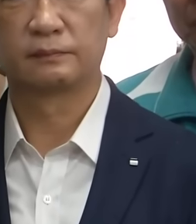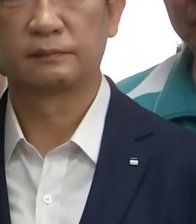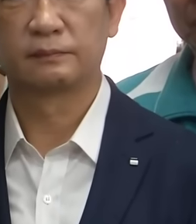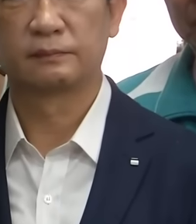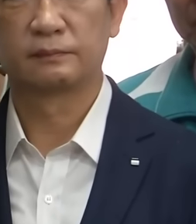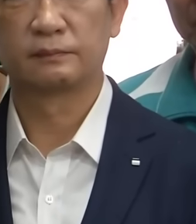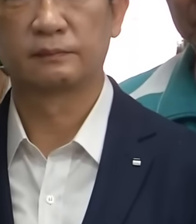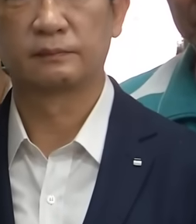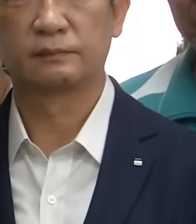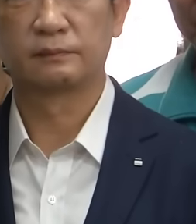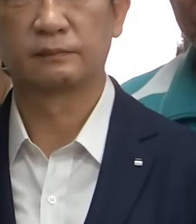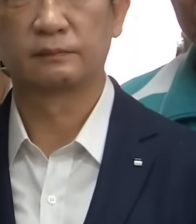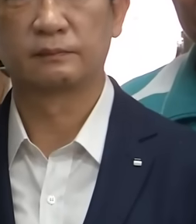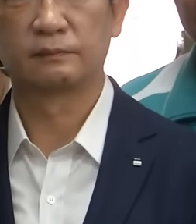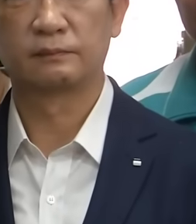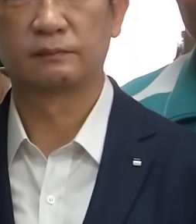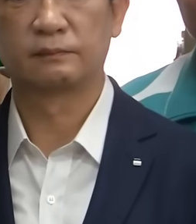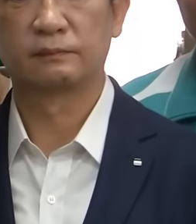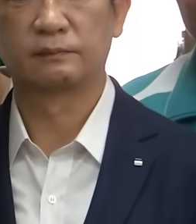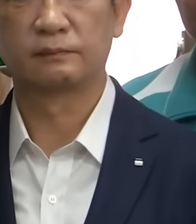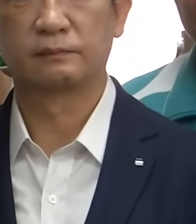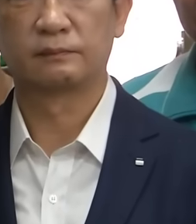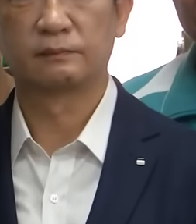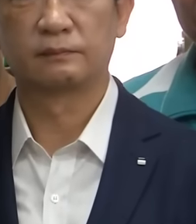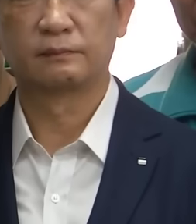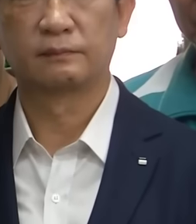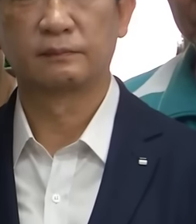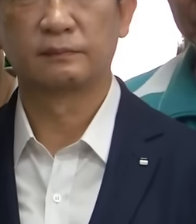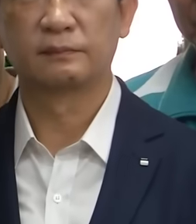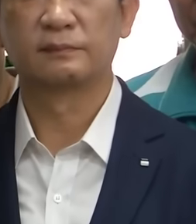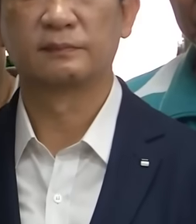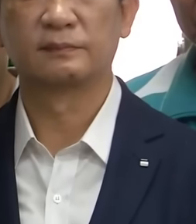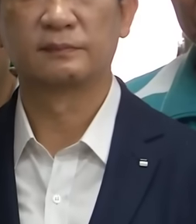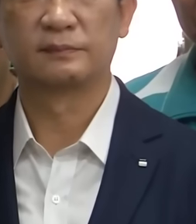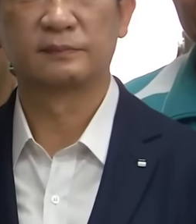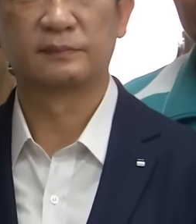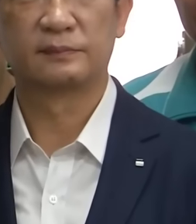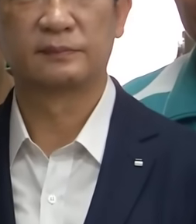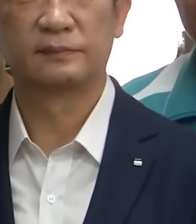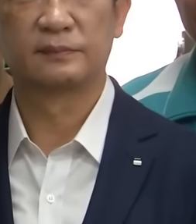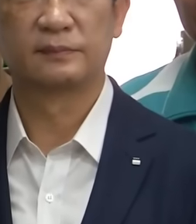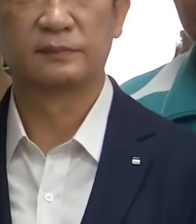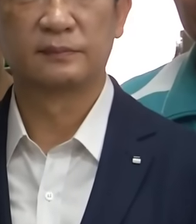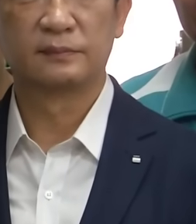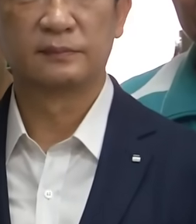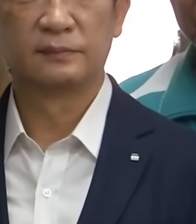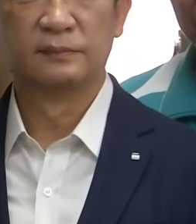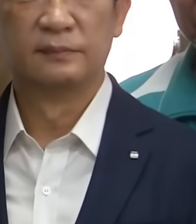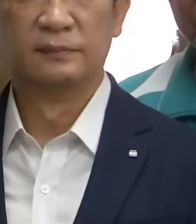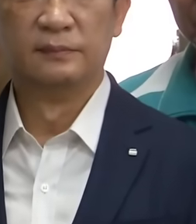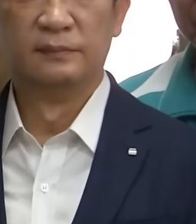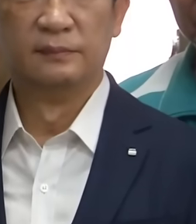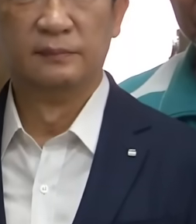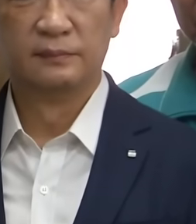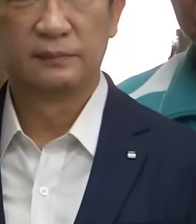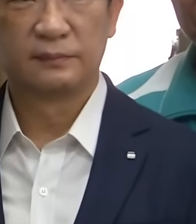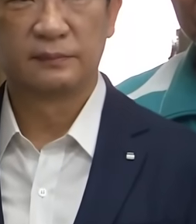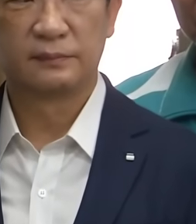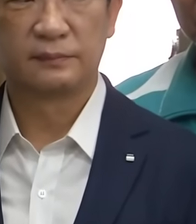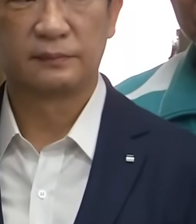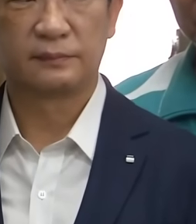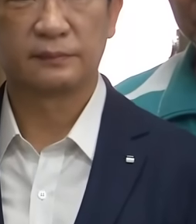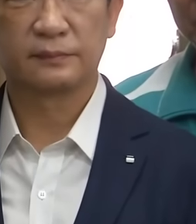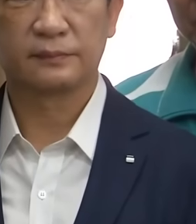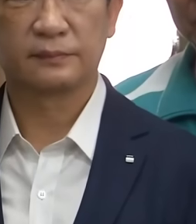波，影响区域的稳定，都不会为国际社会所接受。所以我也呼